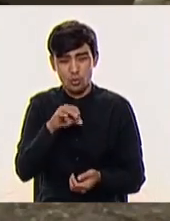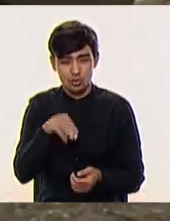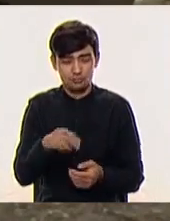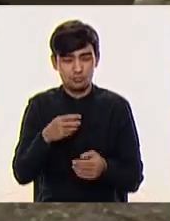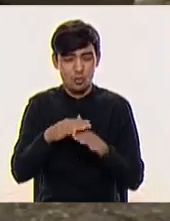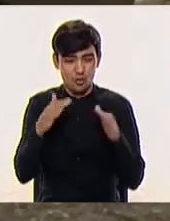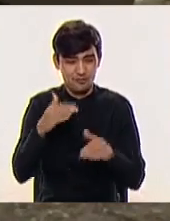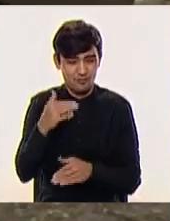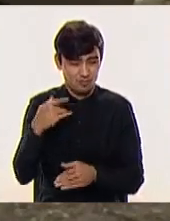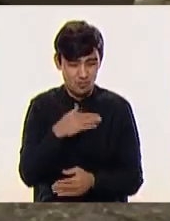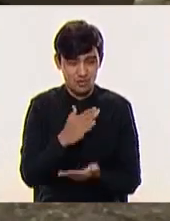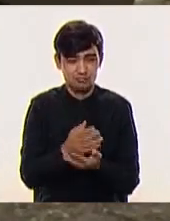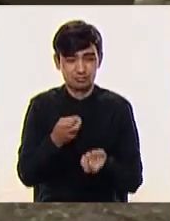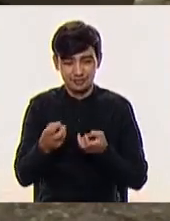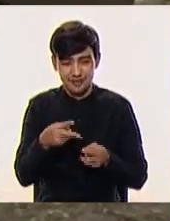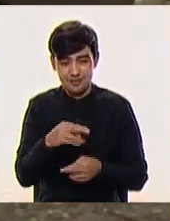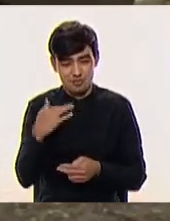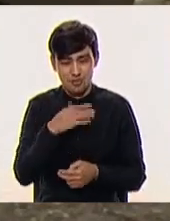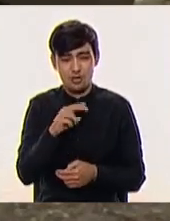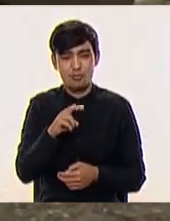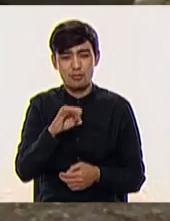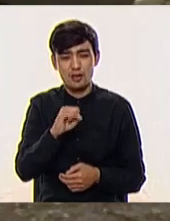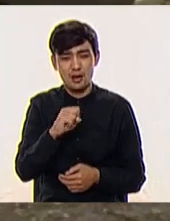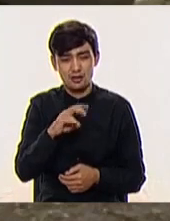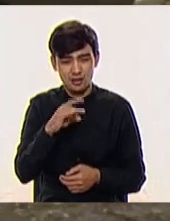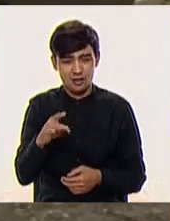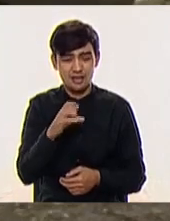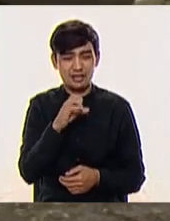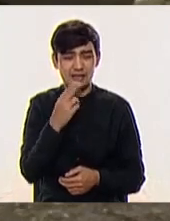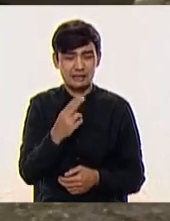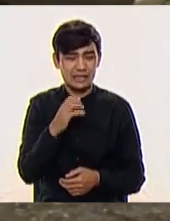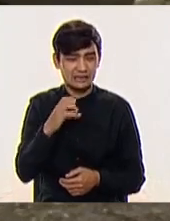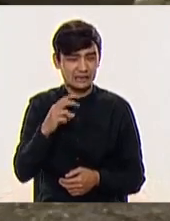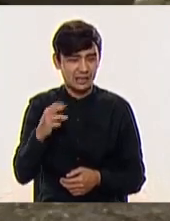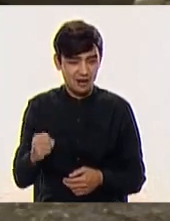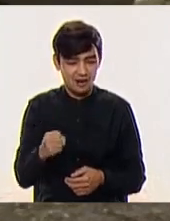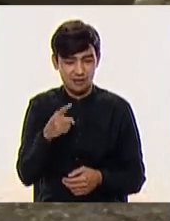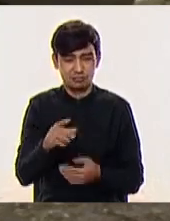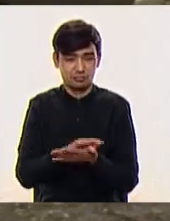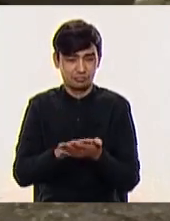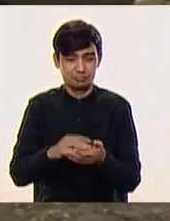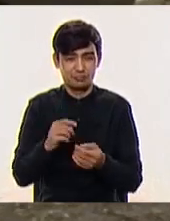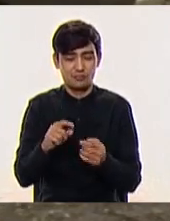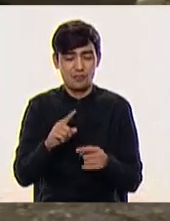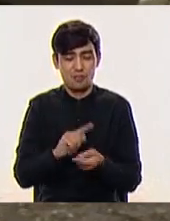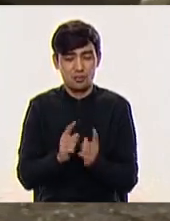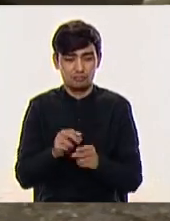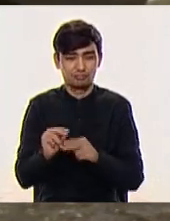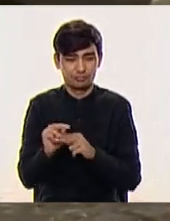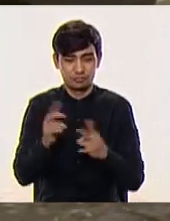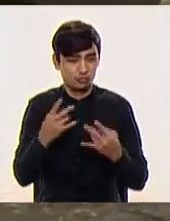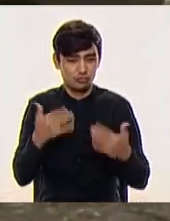Даже тот же самый «Пионер», тот же самый «ЦСКА», которые их надо привести в порядок. Их до сих